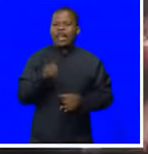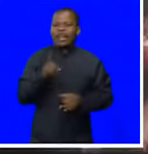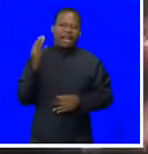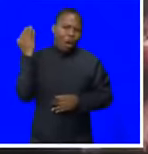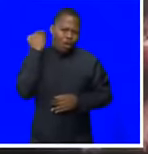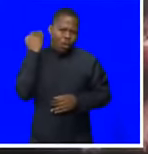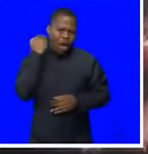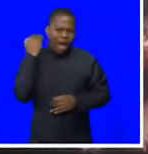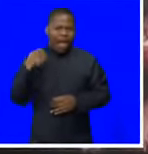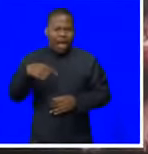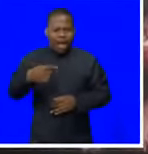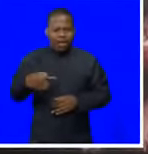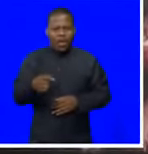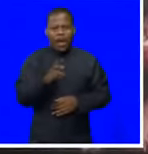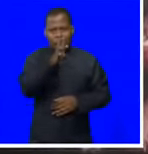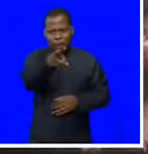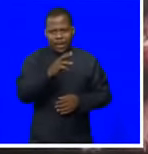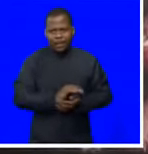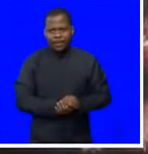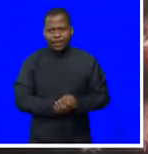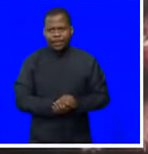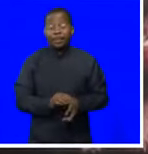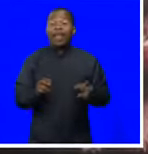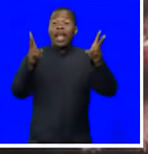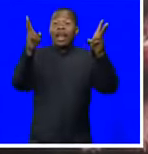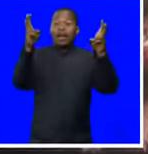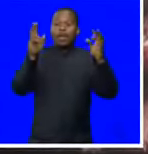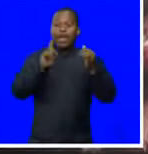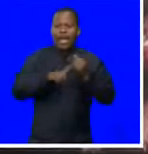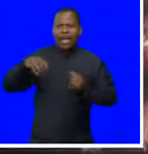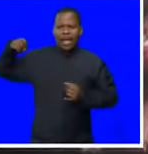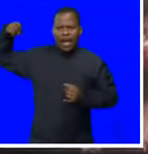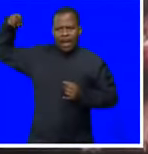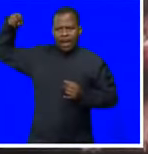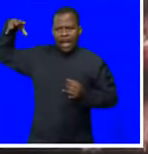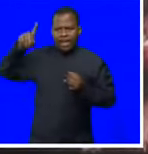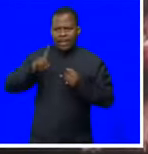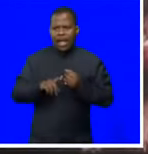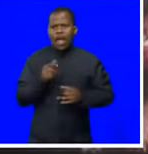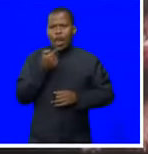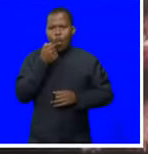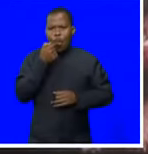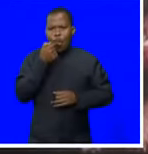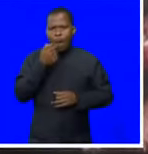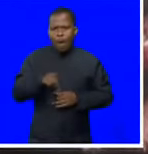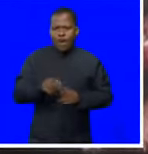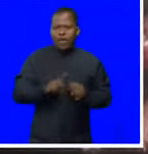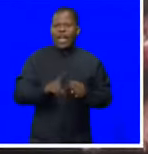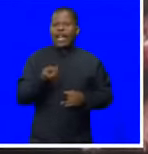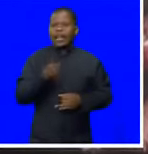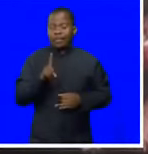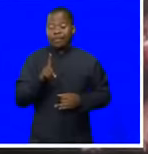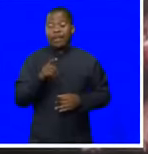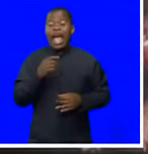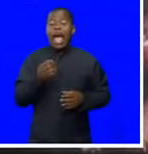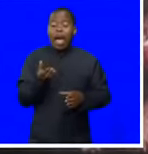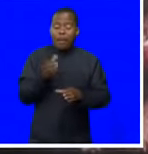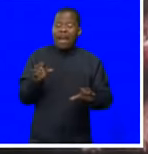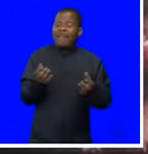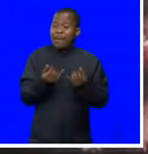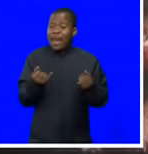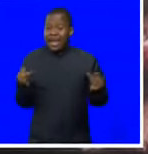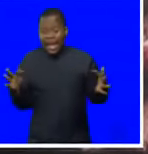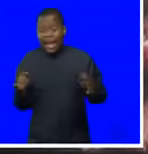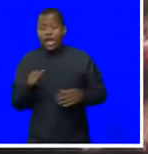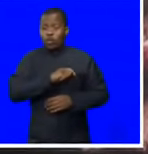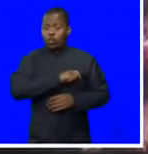nekudula. Indzaba ye energy has become a priority number one for emave lamane siyathi sonke ukuthi